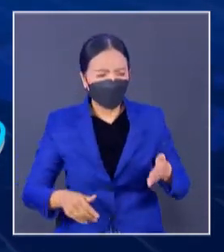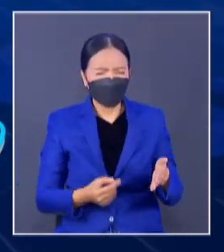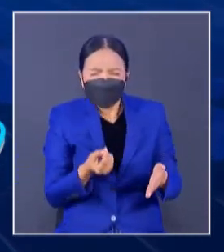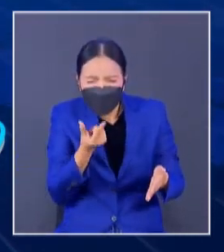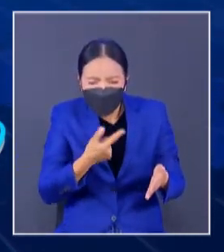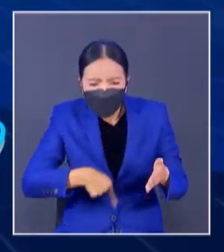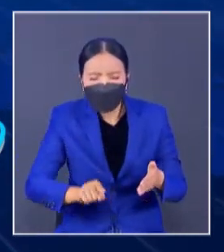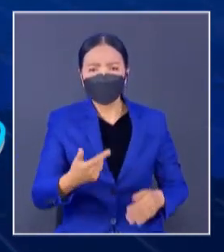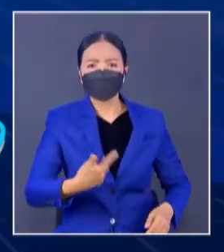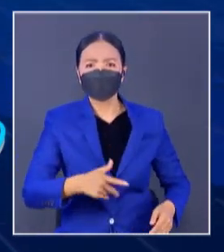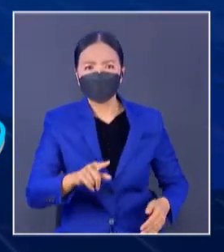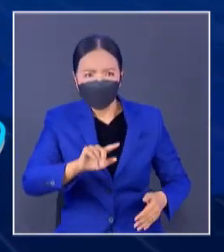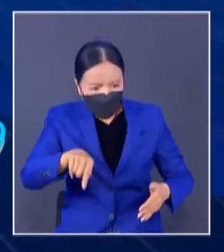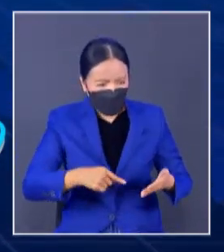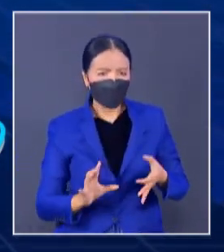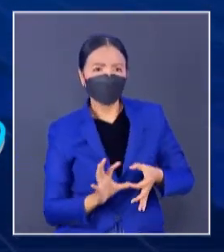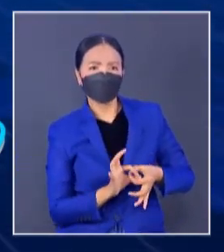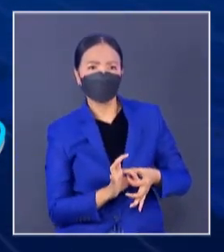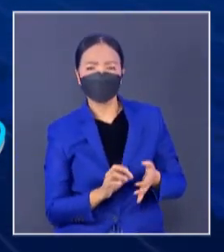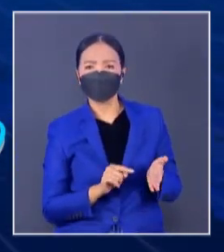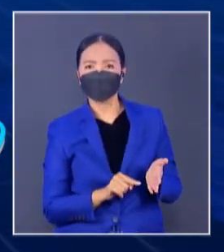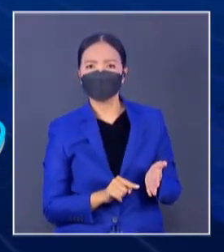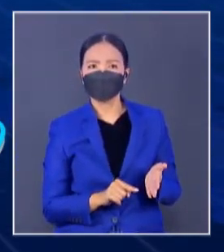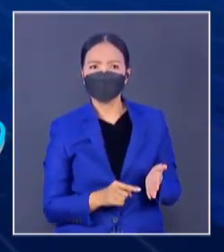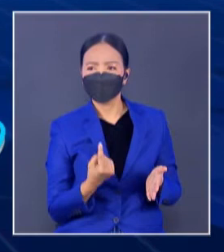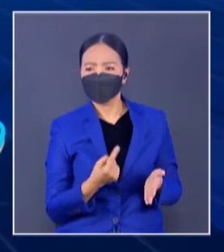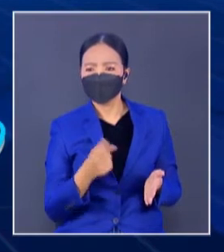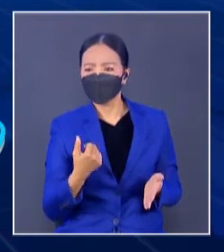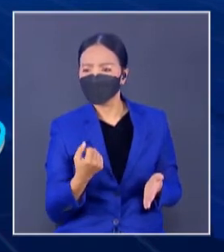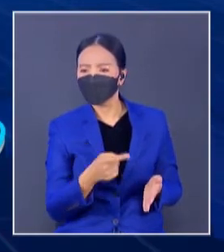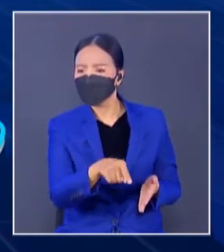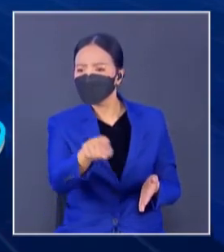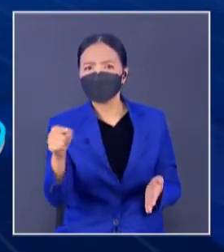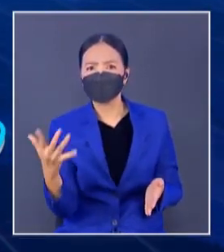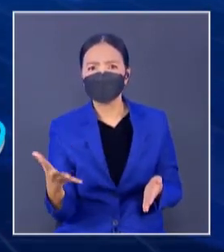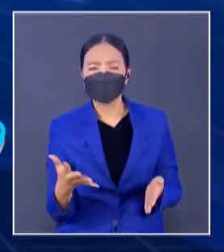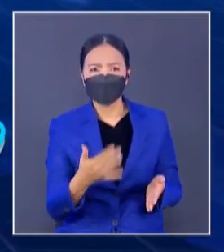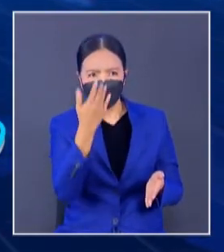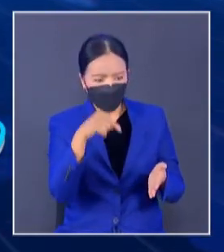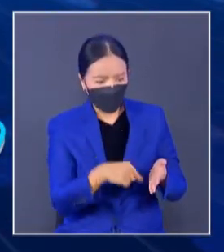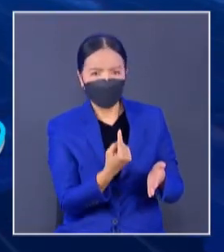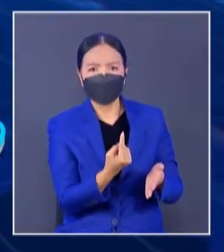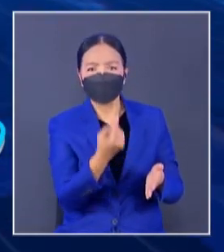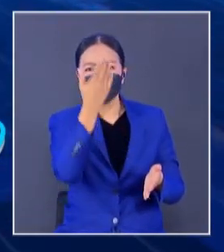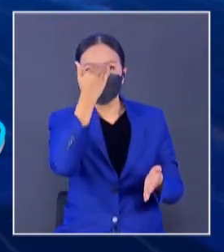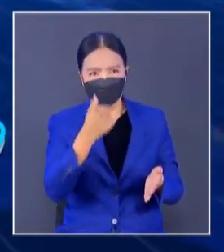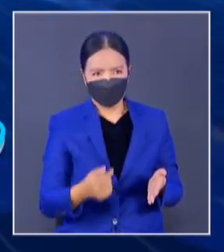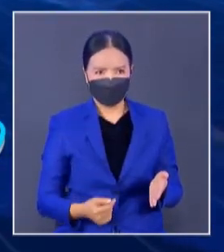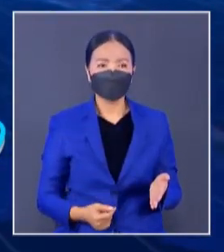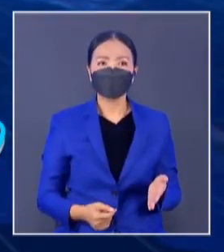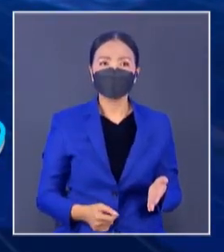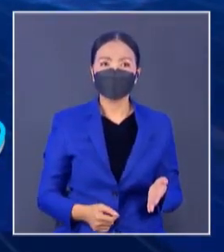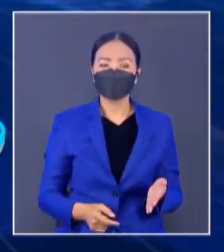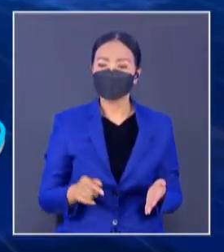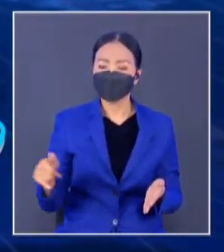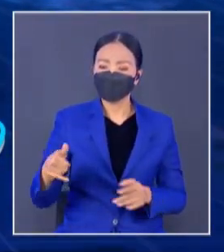แล้วก็อ้างว่ารถของเขาถูกล็อกคันเดียวรถคันอื่นไม่เห็นถูกล็อกเลยแล้วก็ตั้งข้อสังเกตด้วยนะครับว่าอ้าวแล้วเด็กปั๊มมี